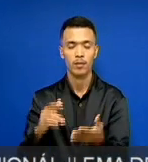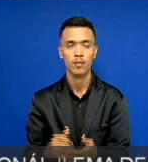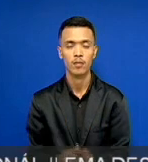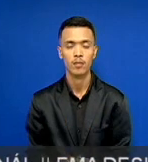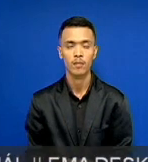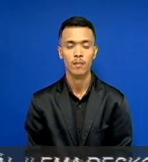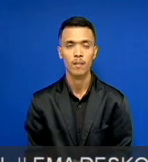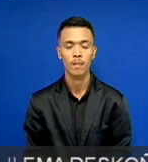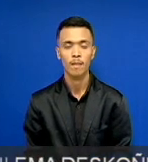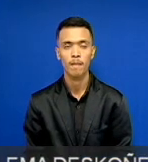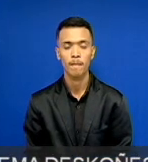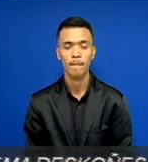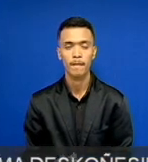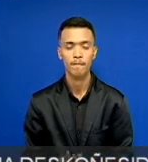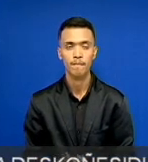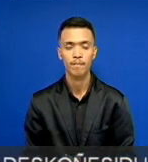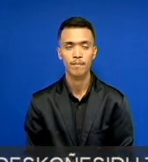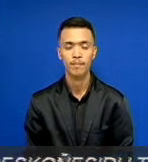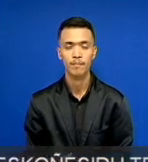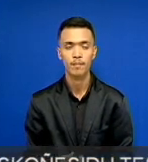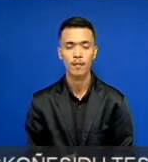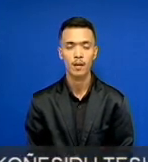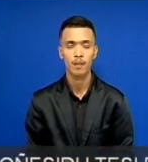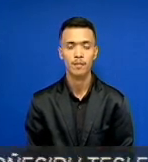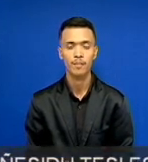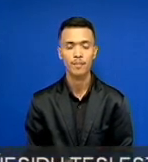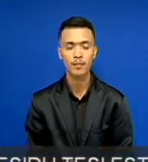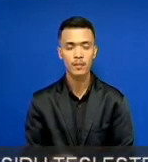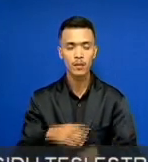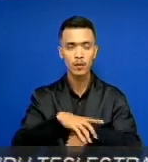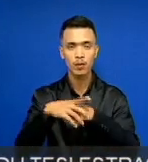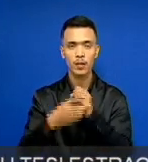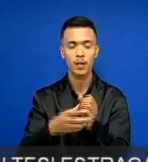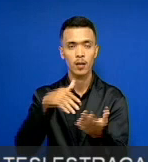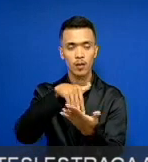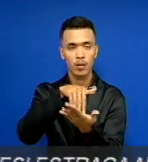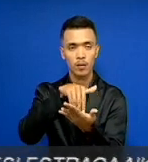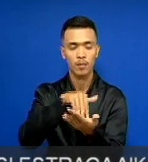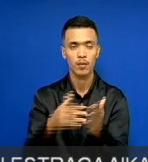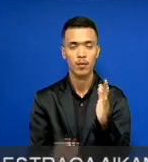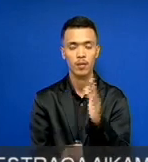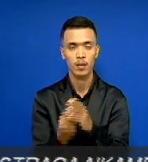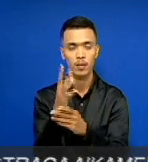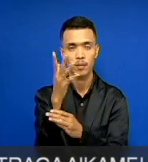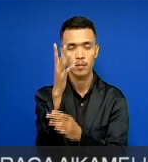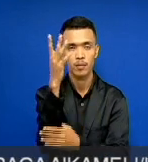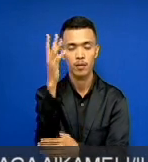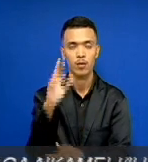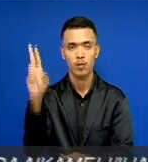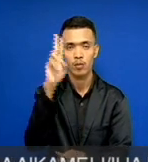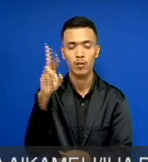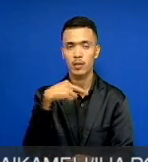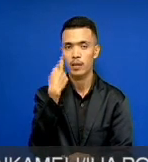te tu ne bolu hari latun atu halo bokorai ne halo rai ne mamar ini objektif lo sa ta sa produsang utiliza adubo organika